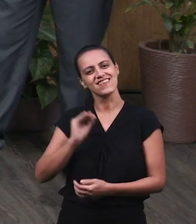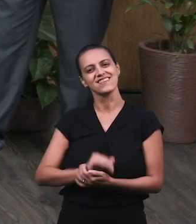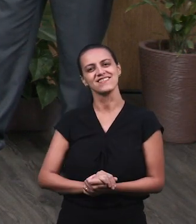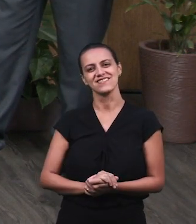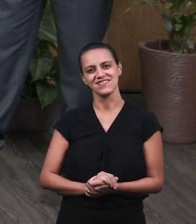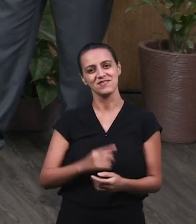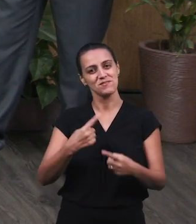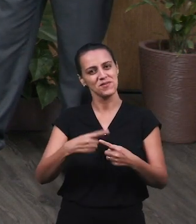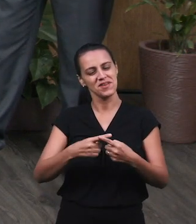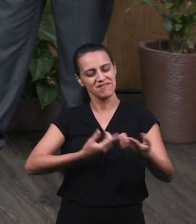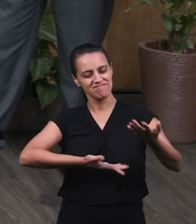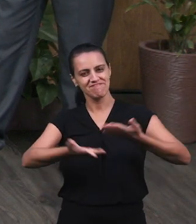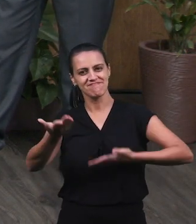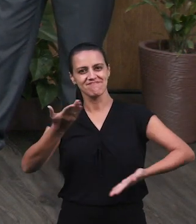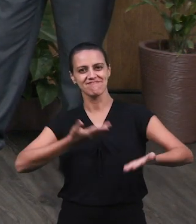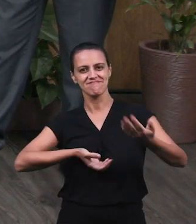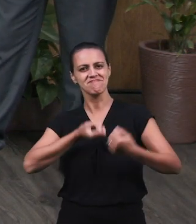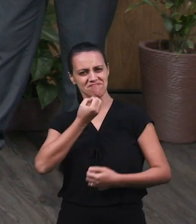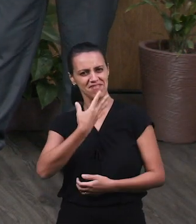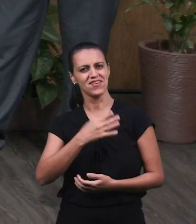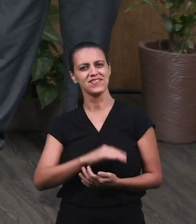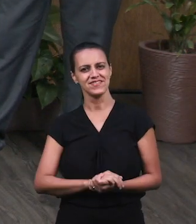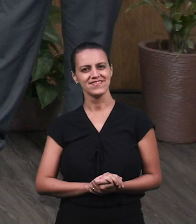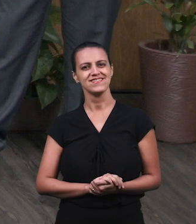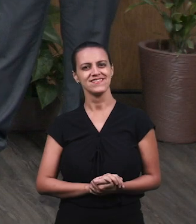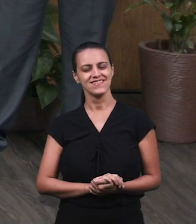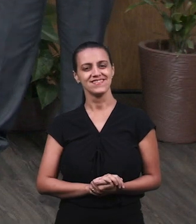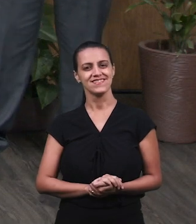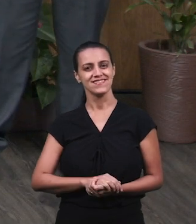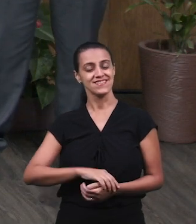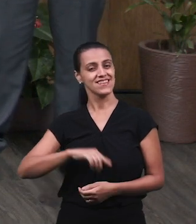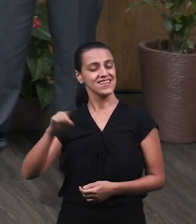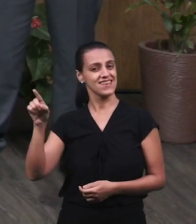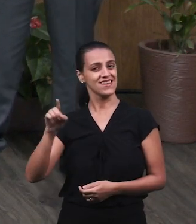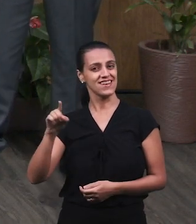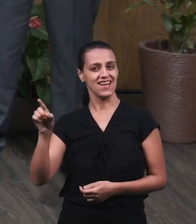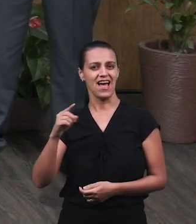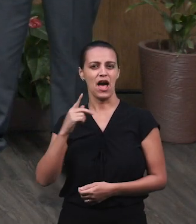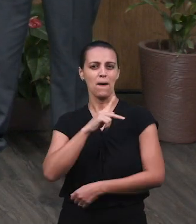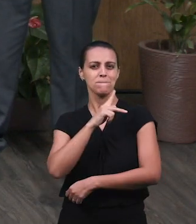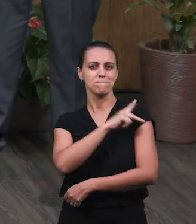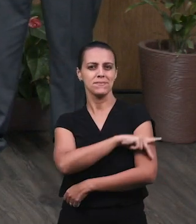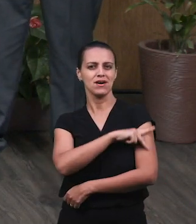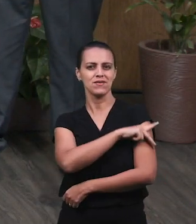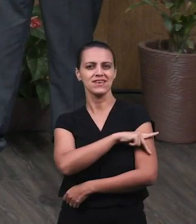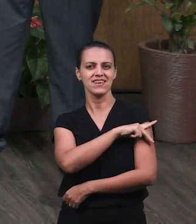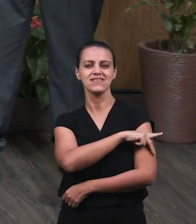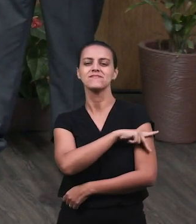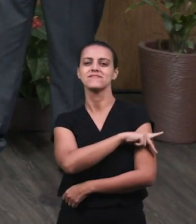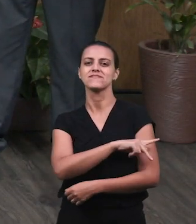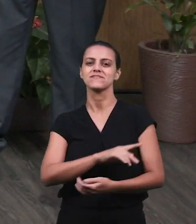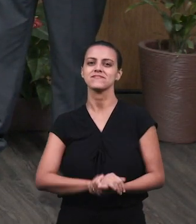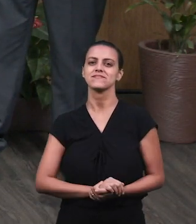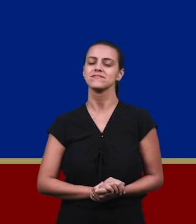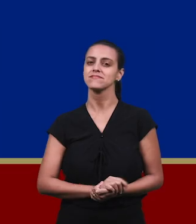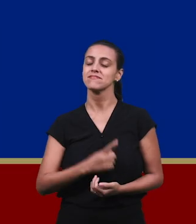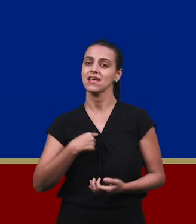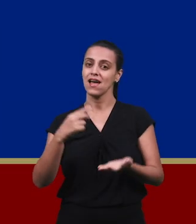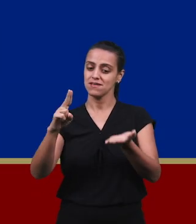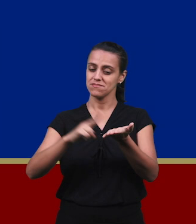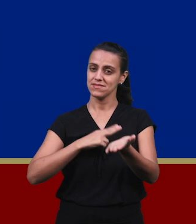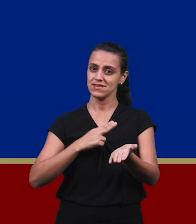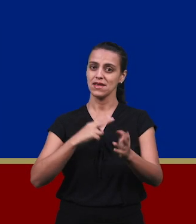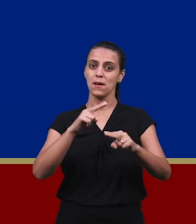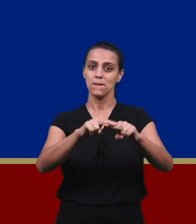qui participent de manière importante dans la formation. Elle vient de Teresina, au Piauí, nord-est du Brésil. Elle